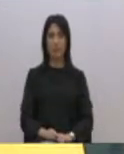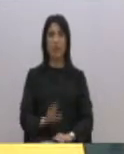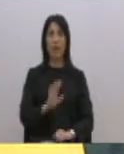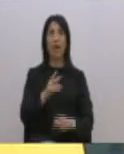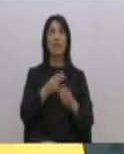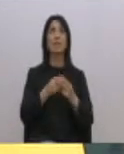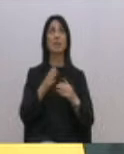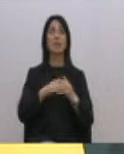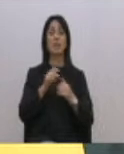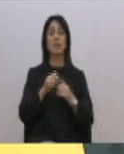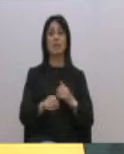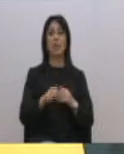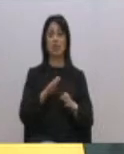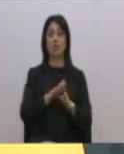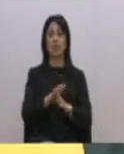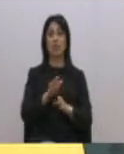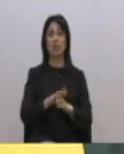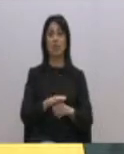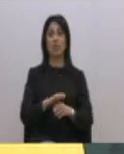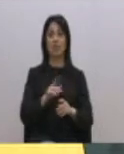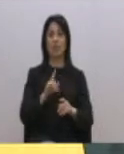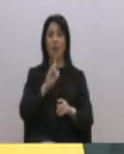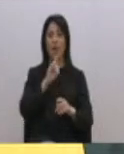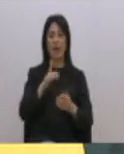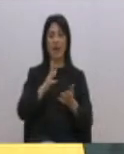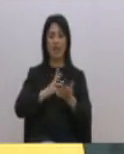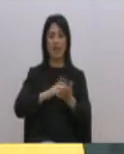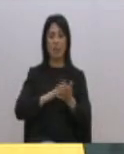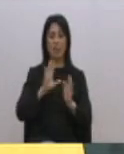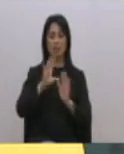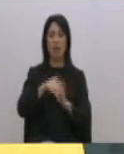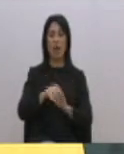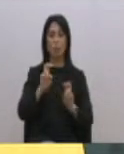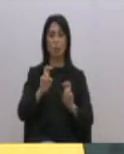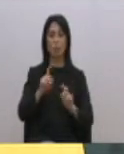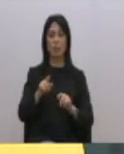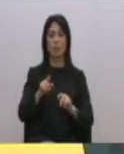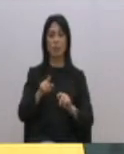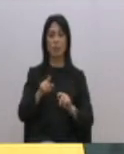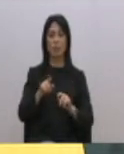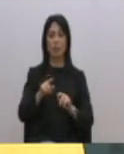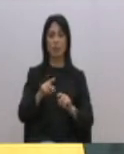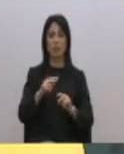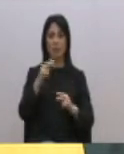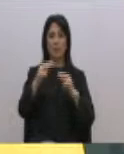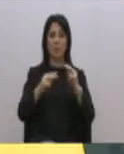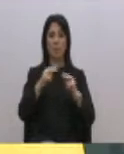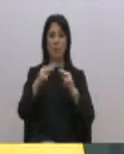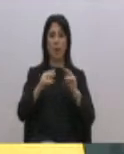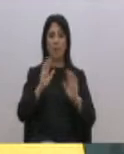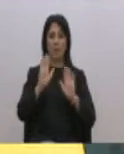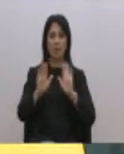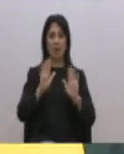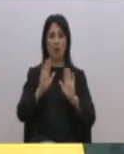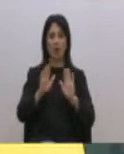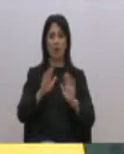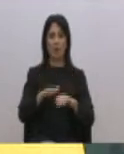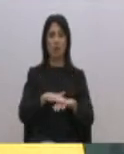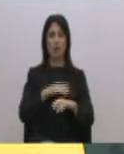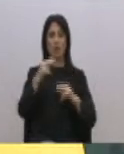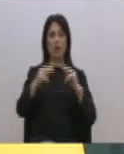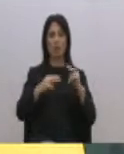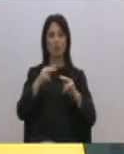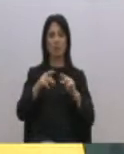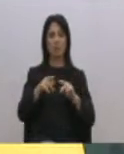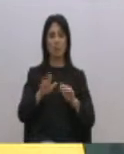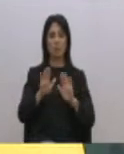არასაპატიმრო საჭიროთა აღსრულებისა და პრობაციის ააგენტო აღარ იქნება ჩართული პაემნების ორგანიზების პროცესში, ხანგრძლივი პაემნების